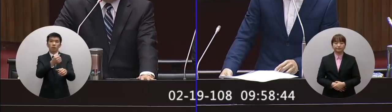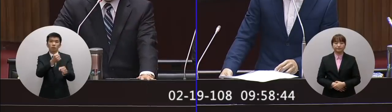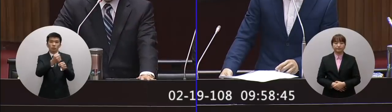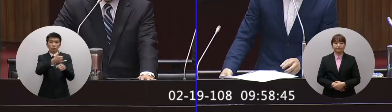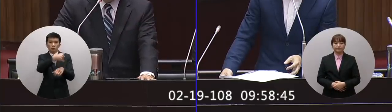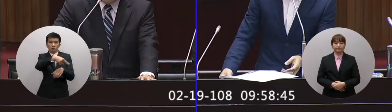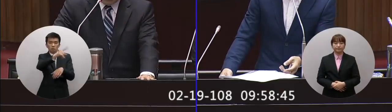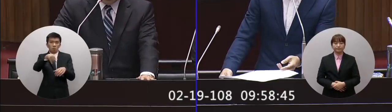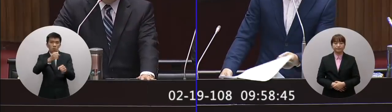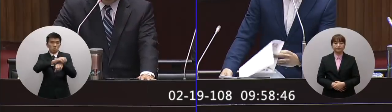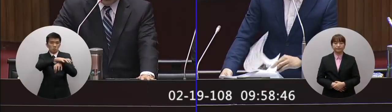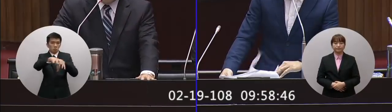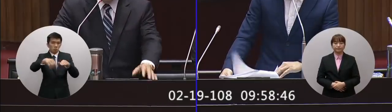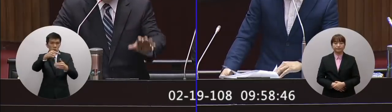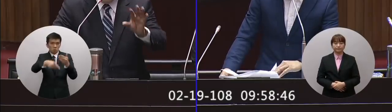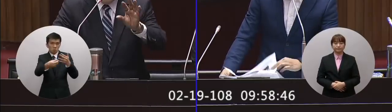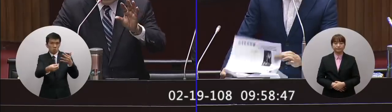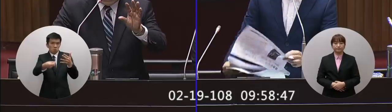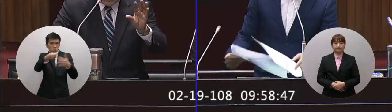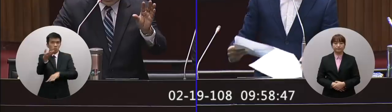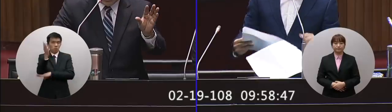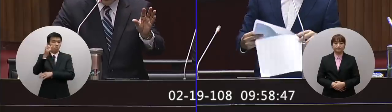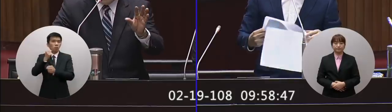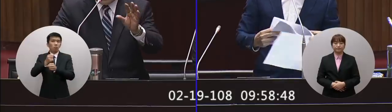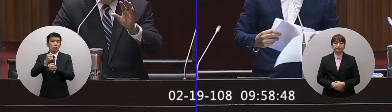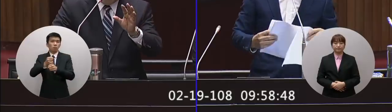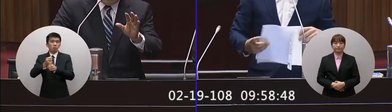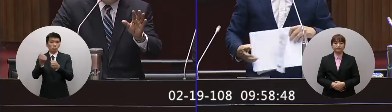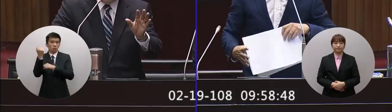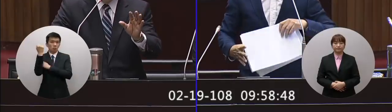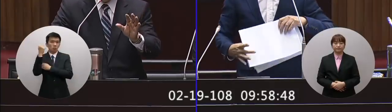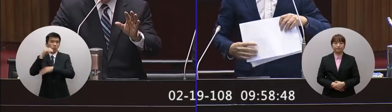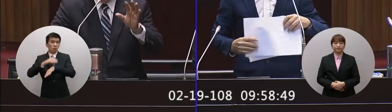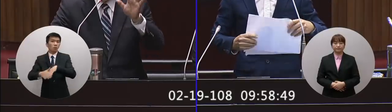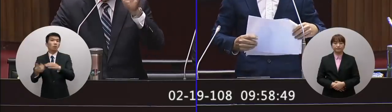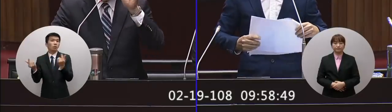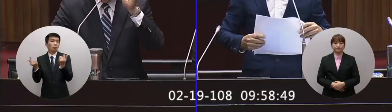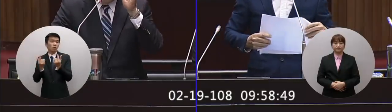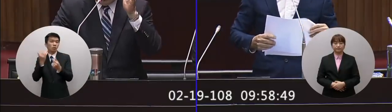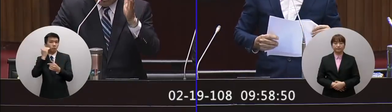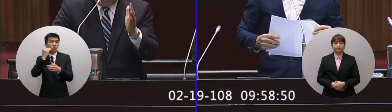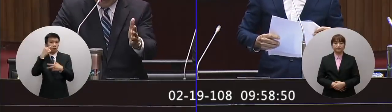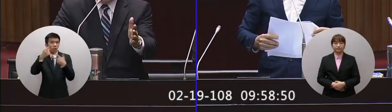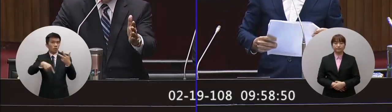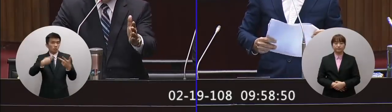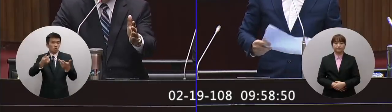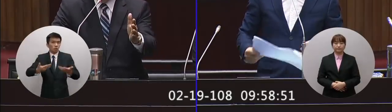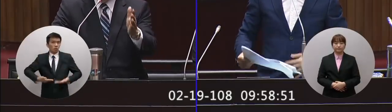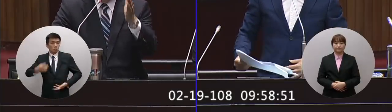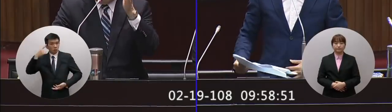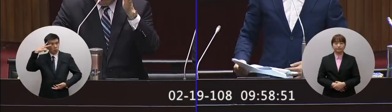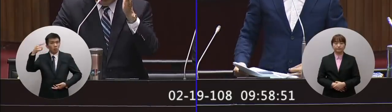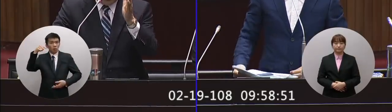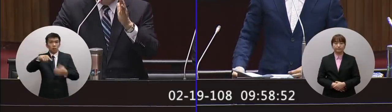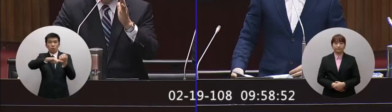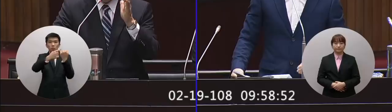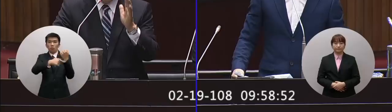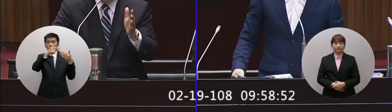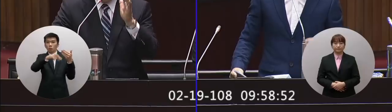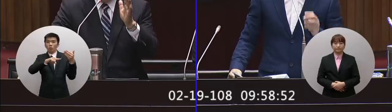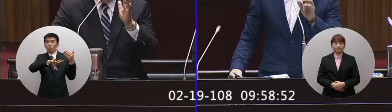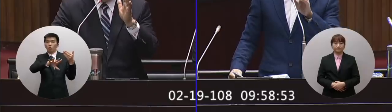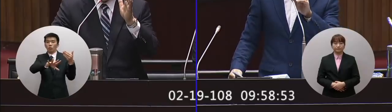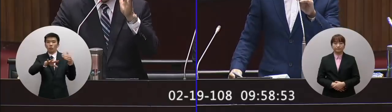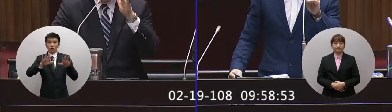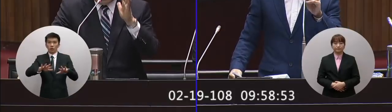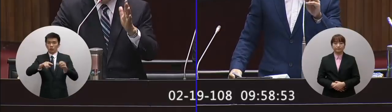境更好，都是政府努力，而这个休假包括一例一休，垮在那里，目前没有